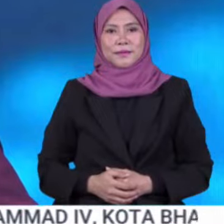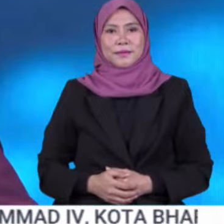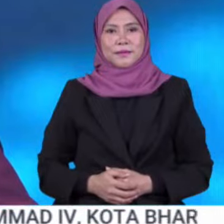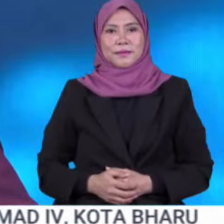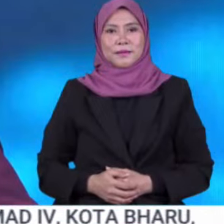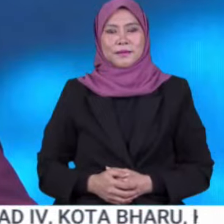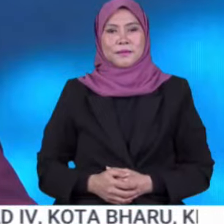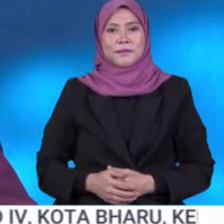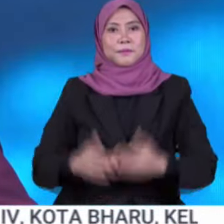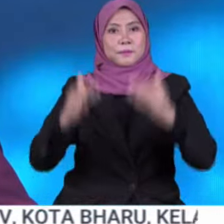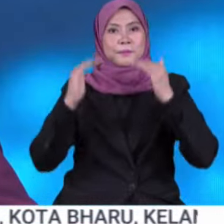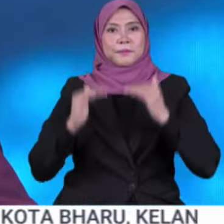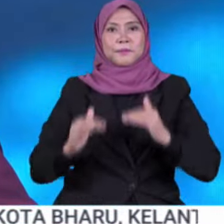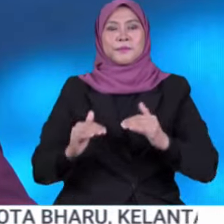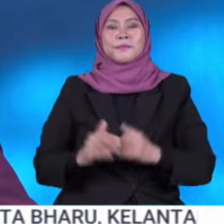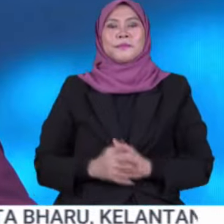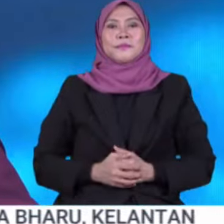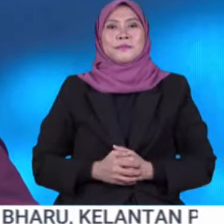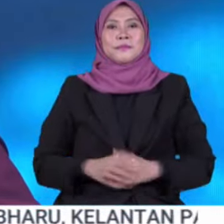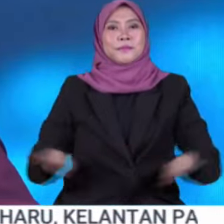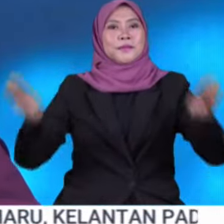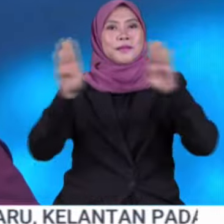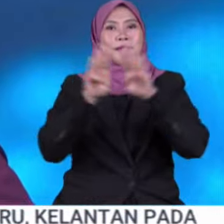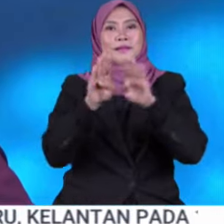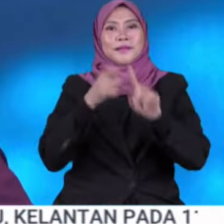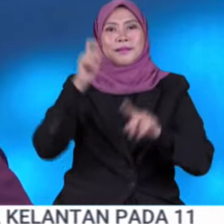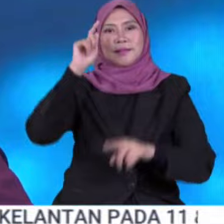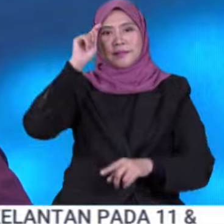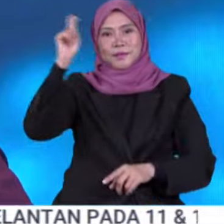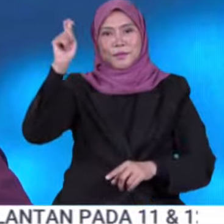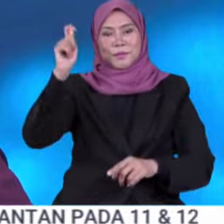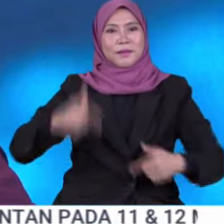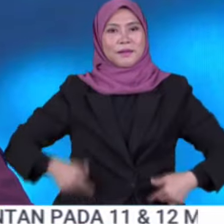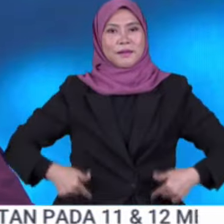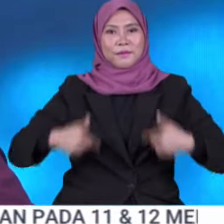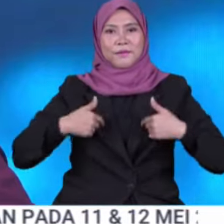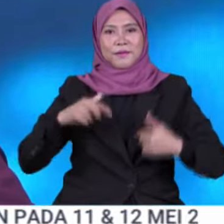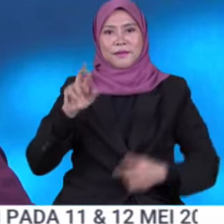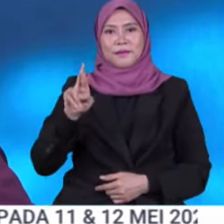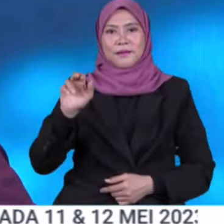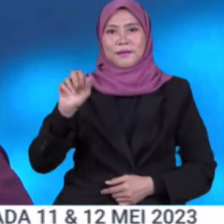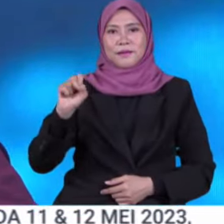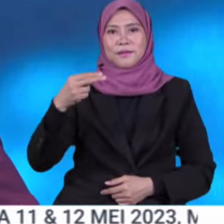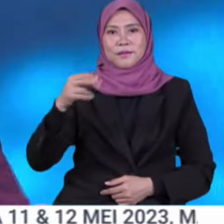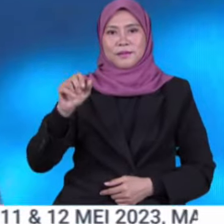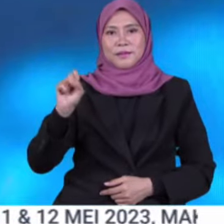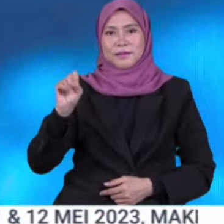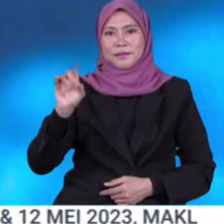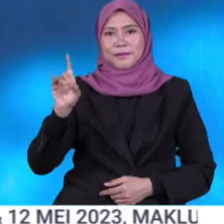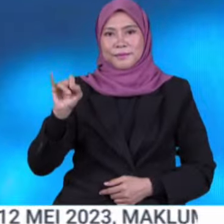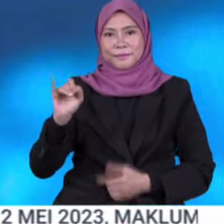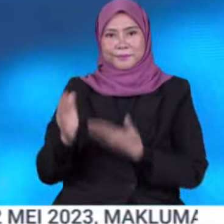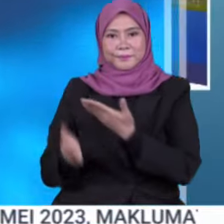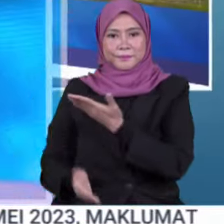Baik, seterusnya kita akan ke perkembangan berita dari Terengganu. Langsung bersama Muhammad Rashidi, Muhammad Isa di sana. Rashidi,